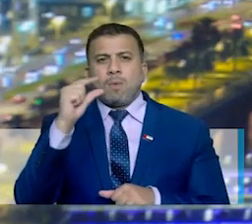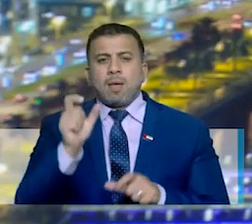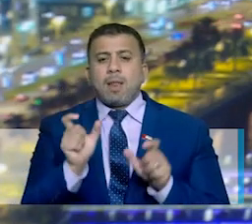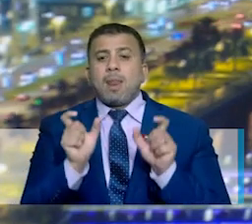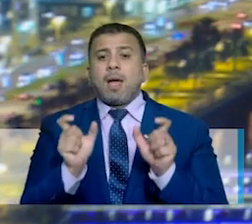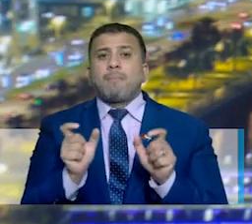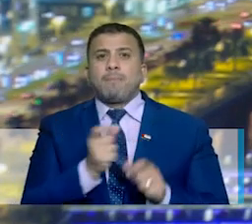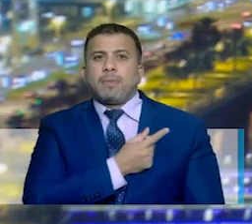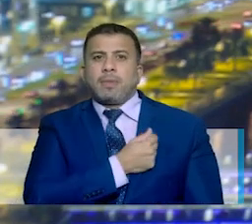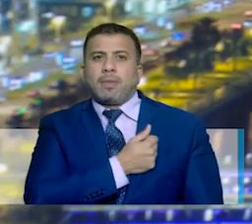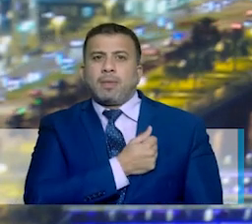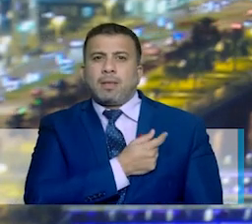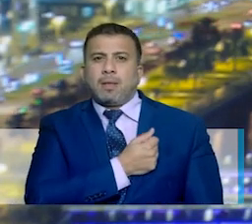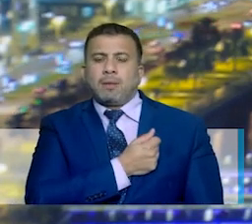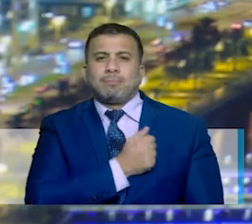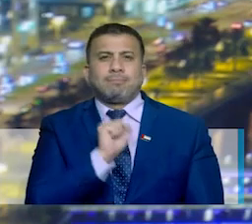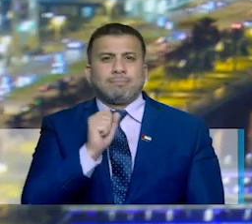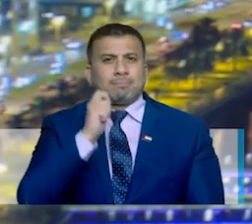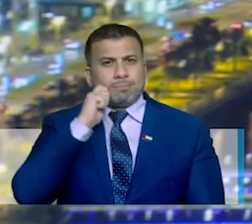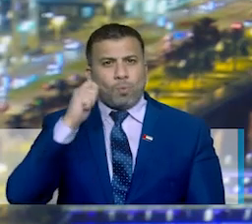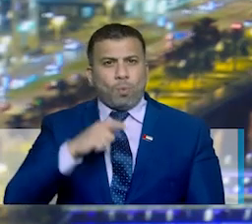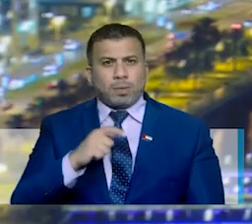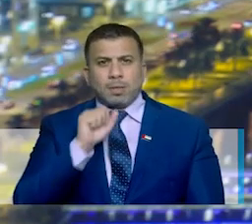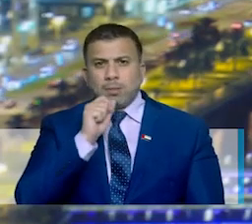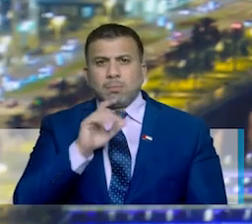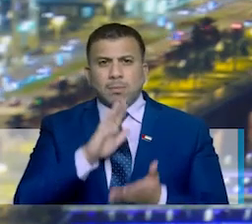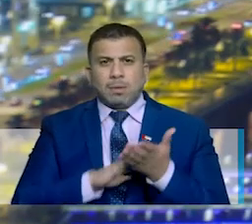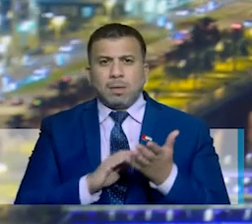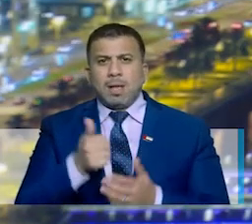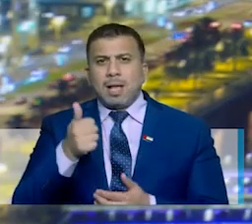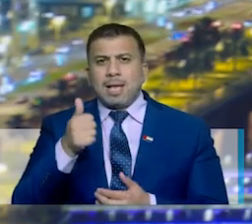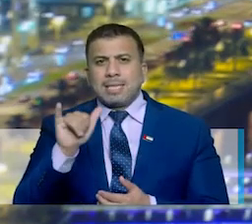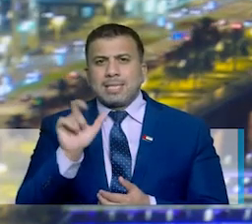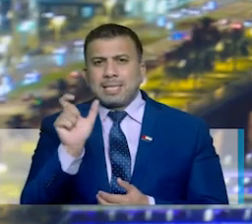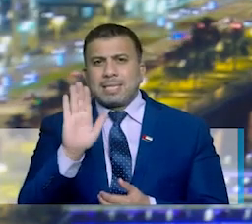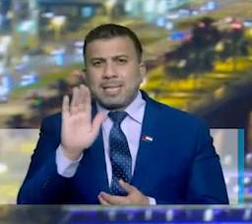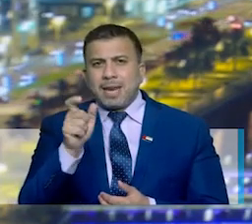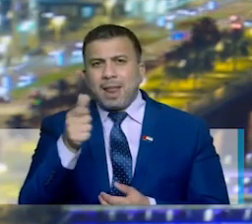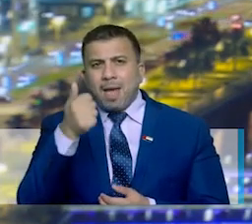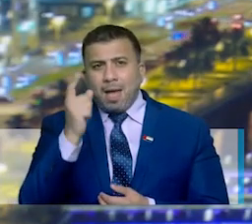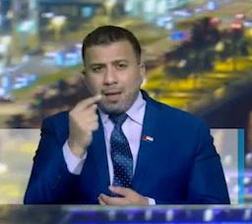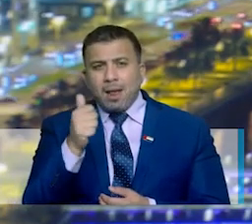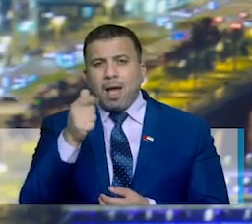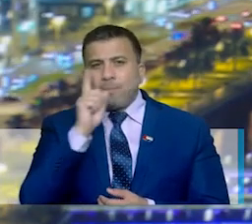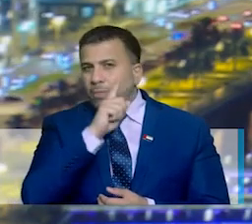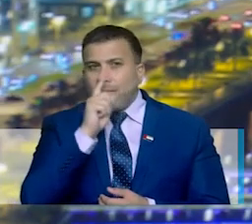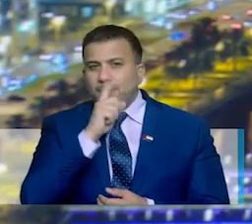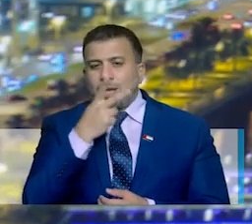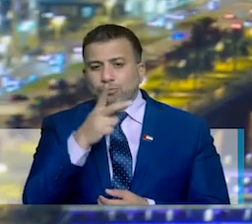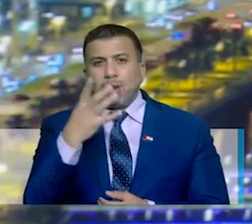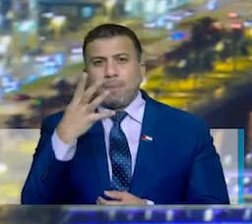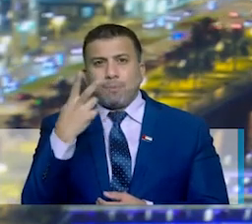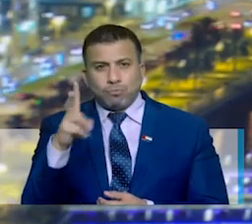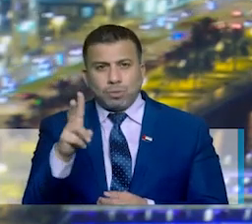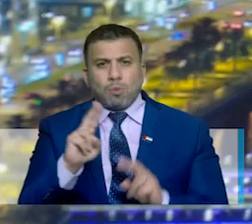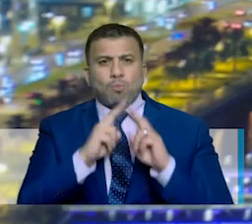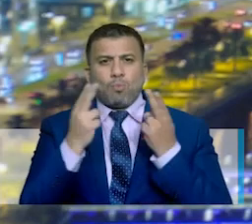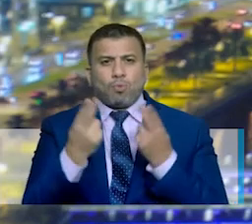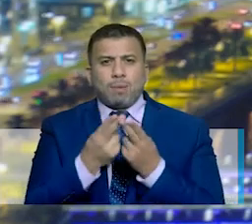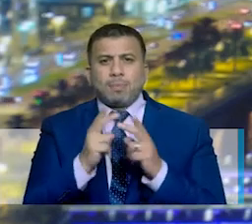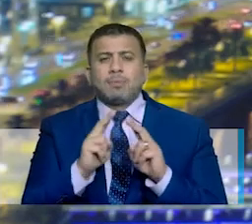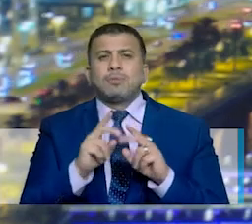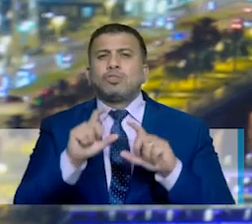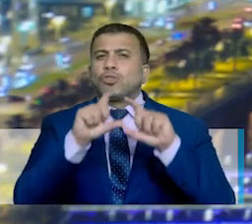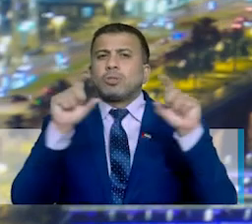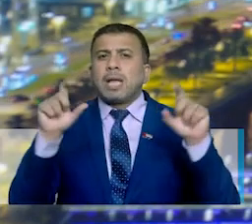فعاليات المعرض الدولي للأمن الوطني ودرء المخاطر أيسنار أبو ظبي 2024 والمؤتمر المصاحب له